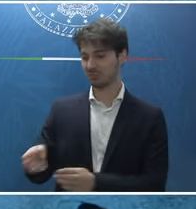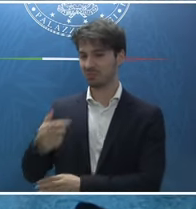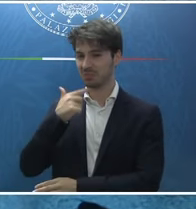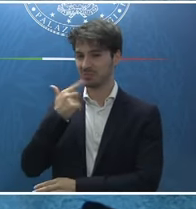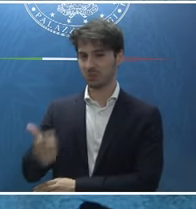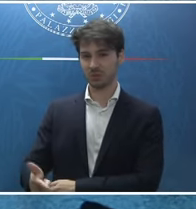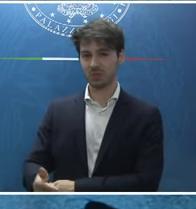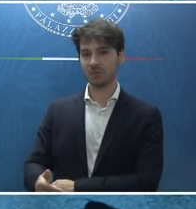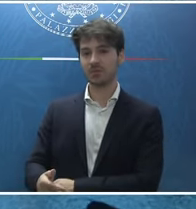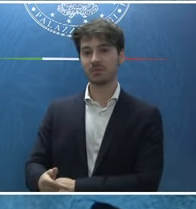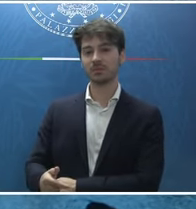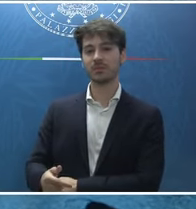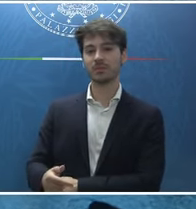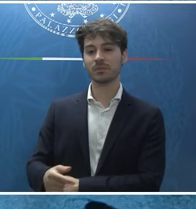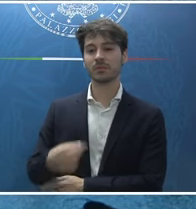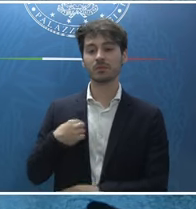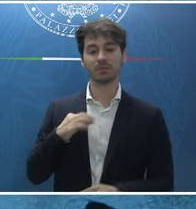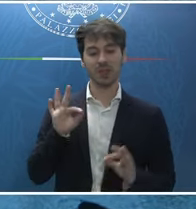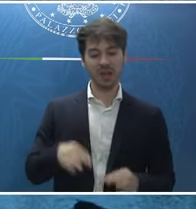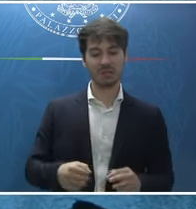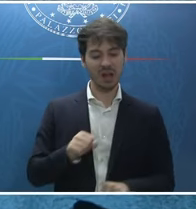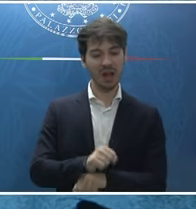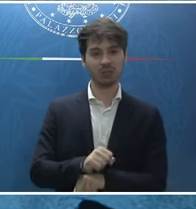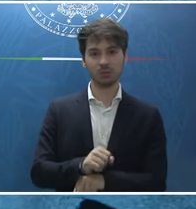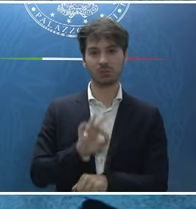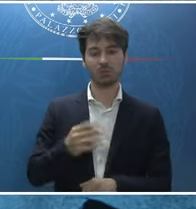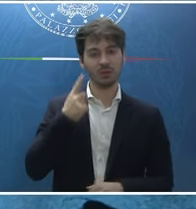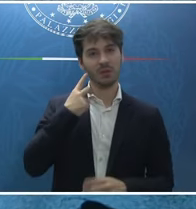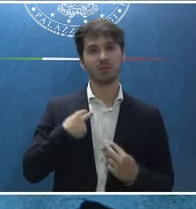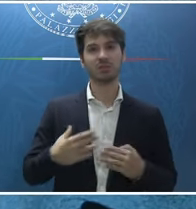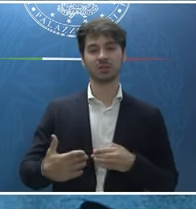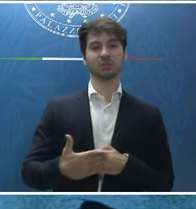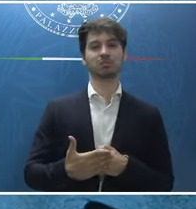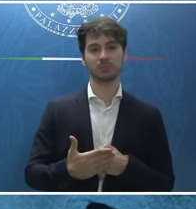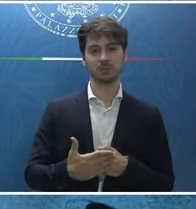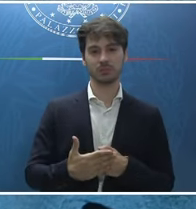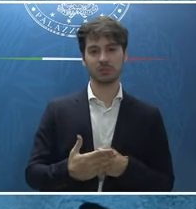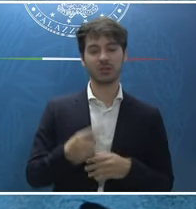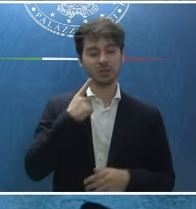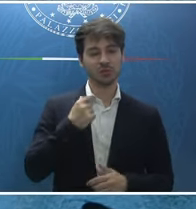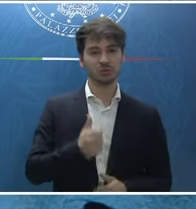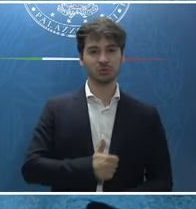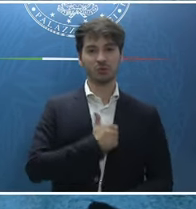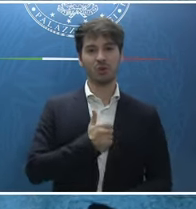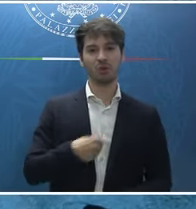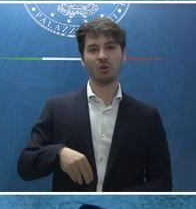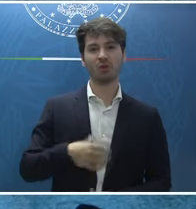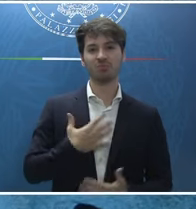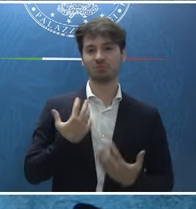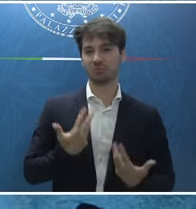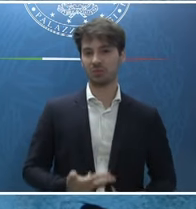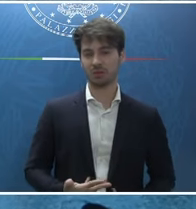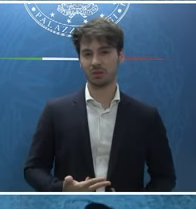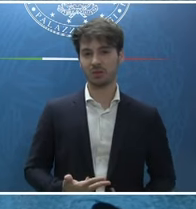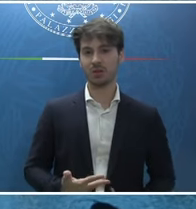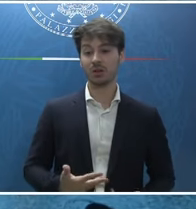L'arrivo in carcere l'ho sentito come il capolina, ero vuoto e solo, ma in questo momento difficile